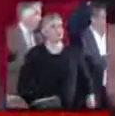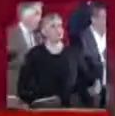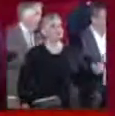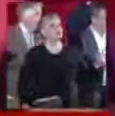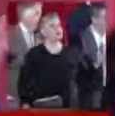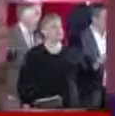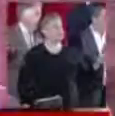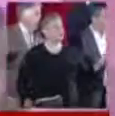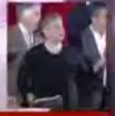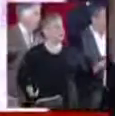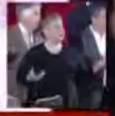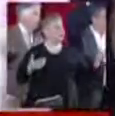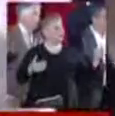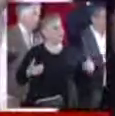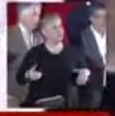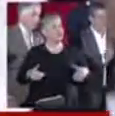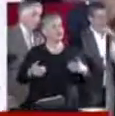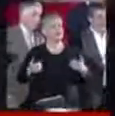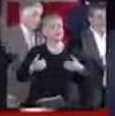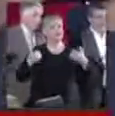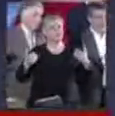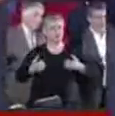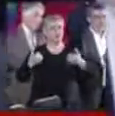ανθρώπων που στηρίζουν την αγροτική